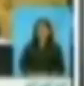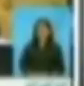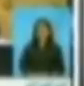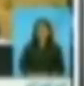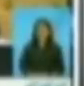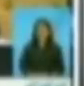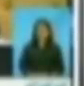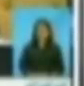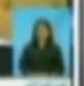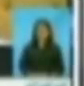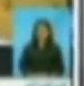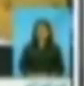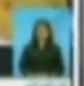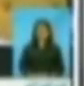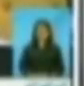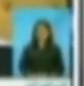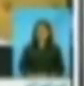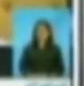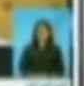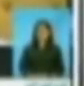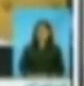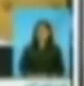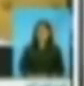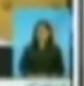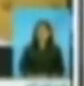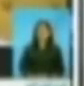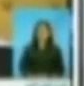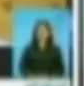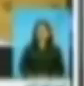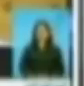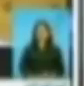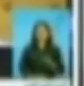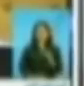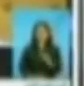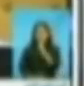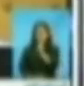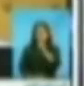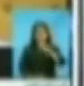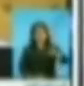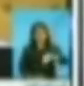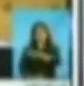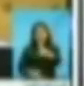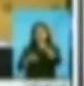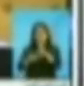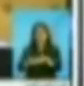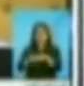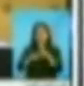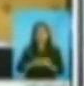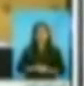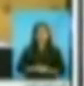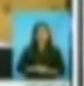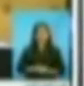างหลังเอาเบาะที่นั่งไปซ่อน โอ้เอาเก้าอี้มาไว้หลังบันลัง อ๋อ เอาเบาะที่นั่งไปซ่อน โ